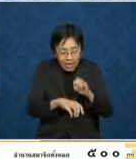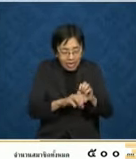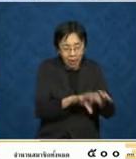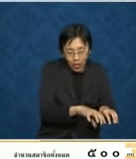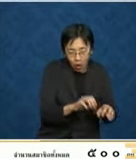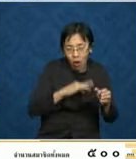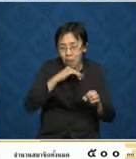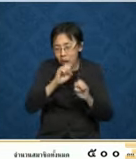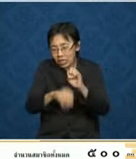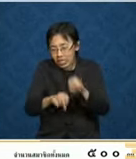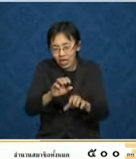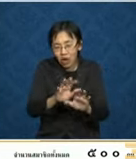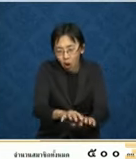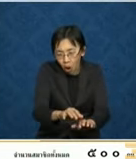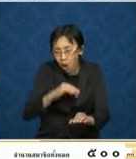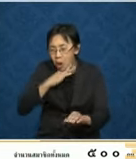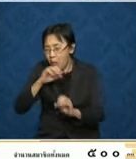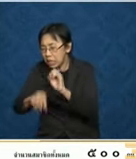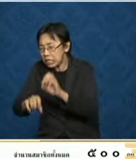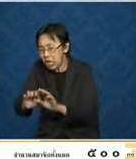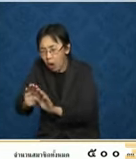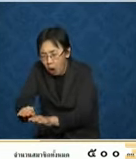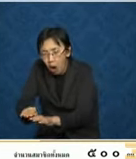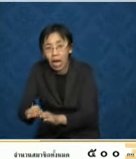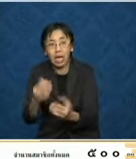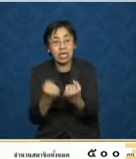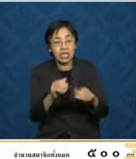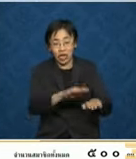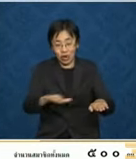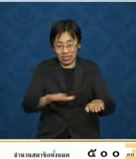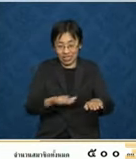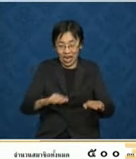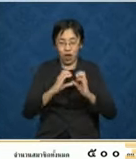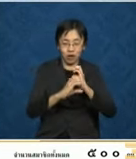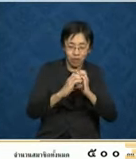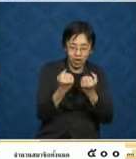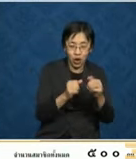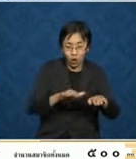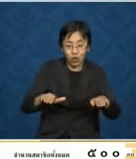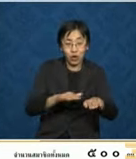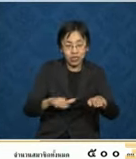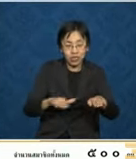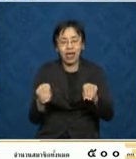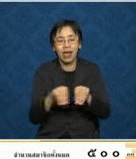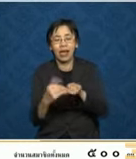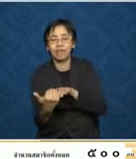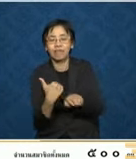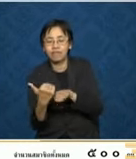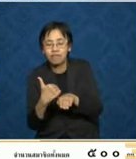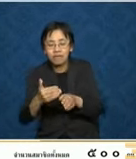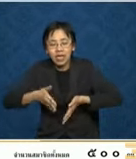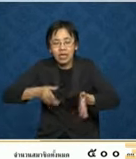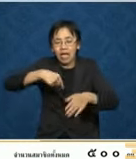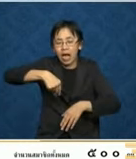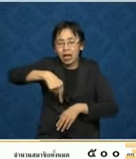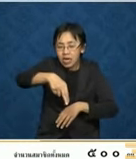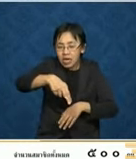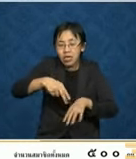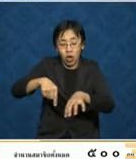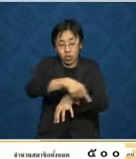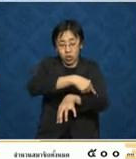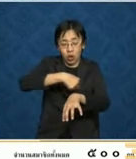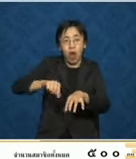ฏิกูลที่เรียงรายและกราดเกลื่อนไปทั่วลานจอดรถบัสลานจอดรถยนต์ริมถนนและทางเดินโดยรอบพื้นที่ม